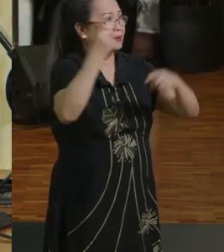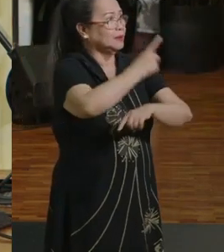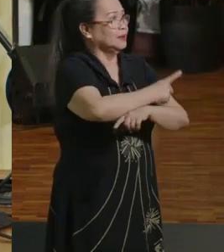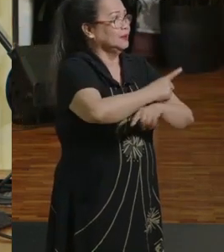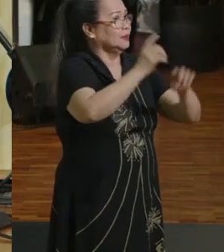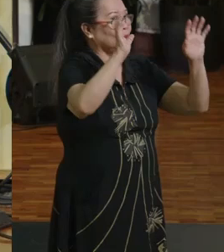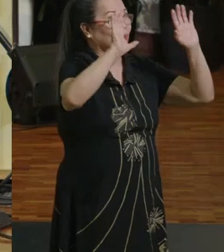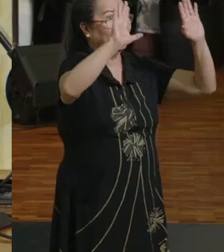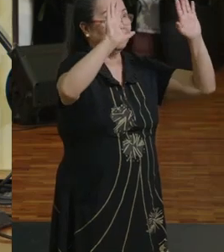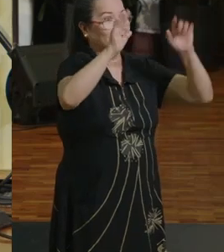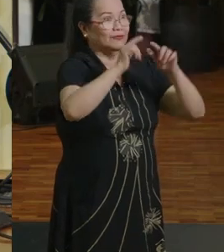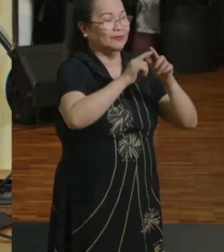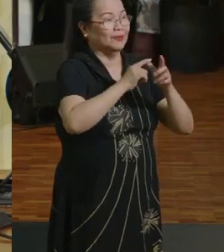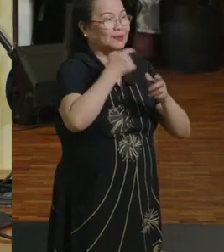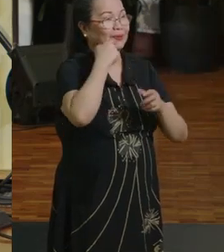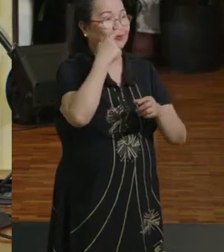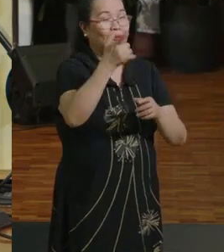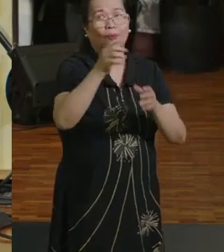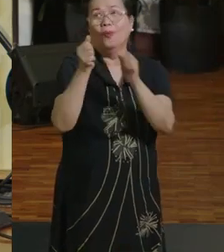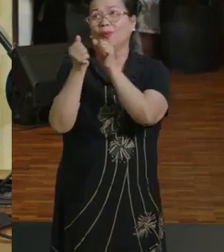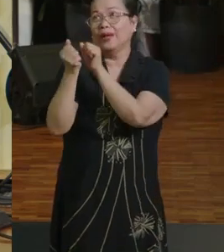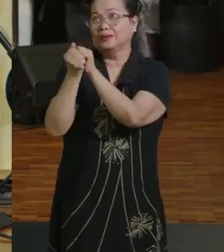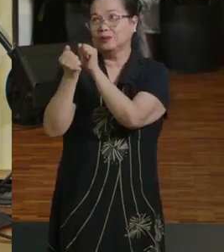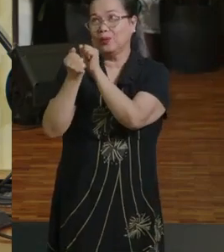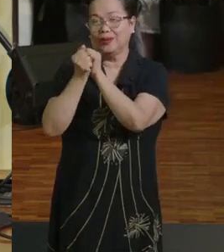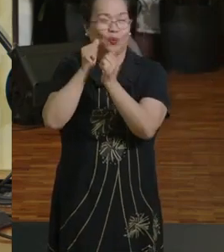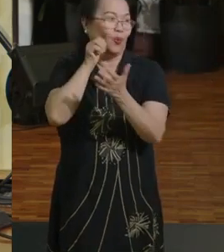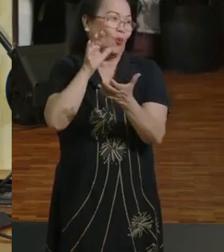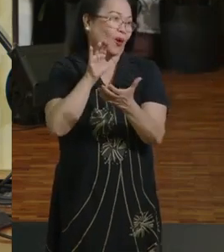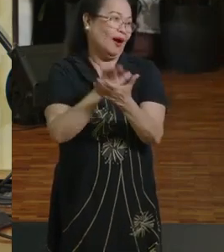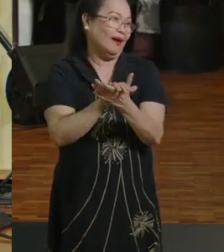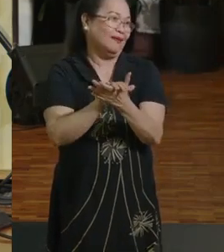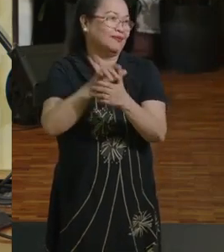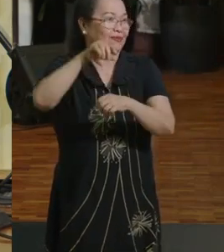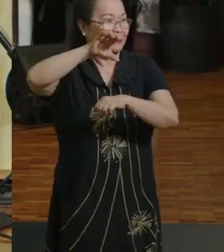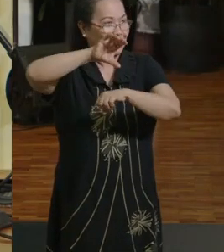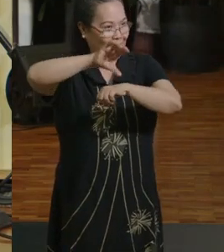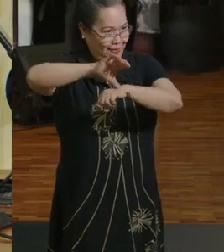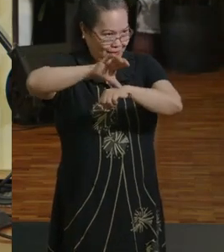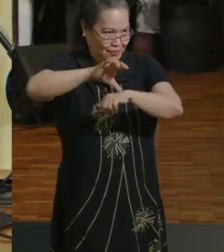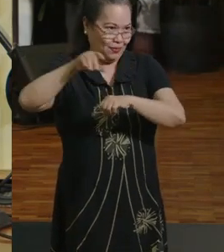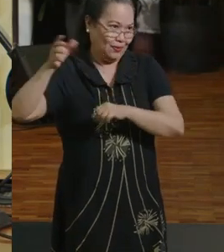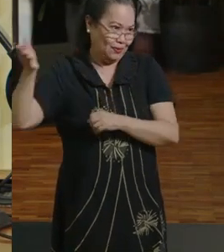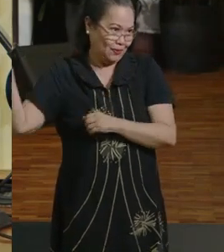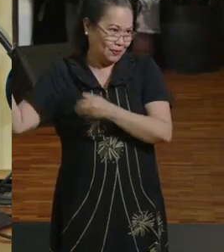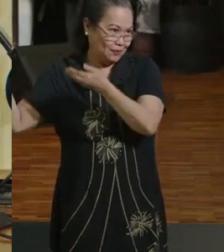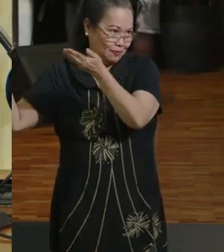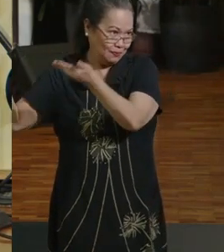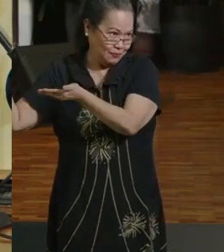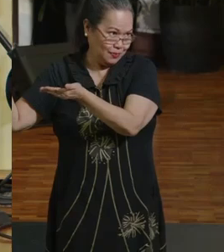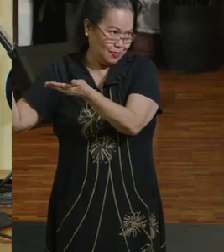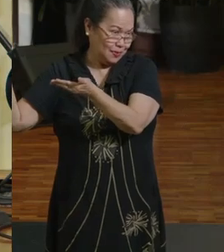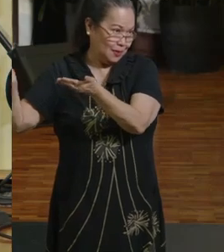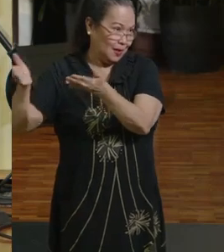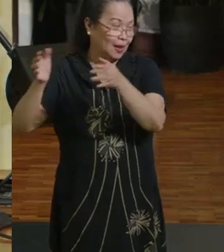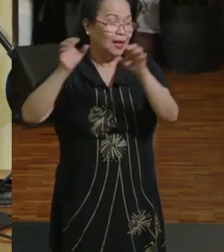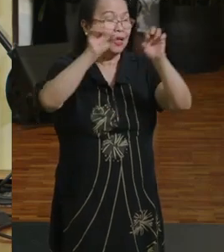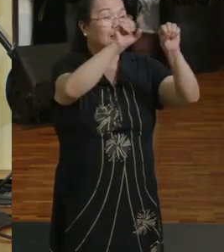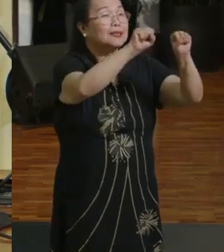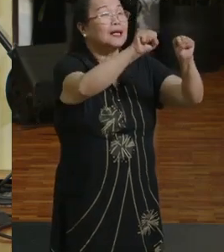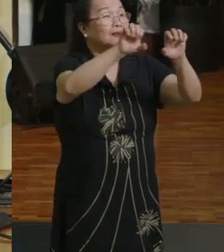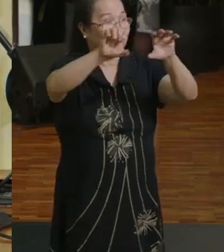pambihira, palagi ko po siyang kasama dito sa church. Kasama siya sa Sunday Bible